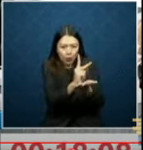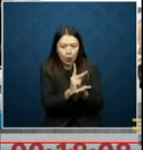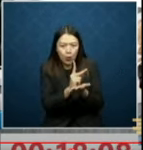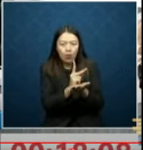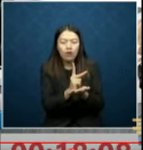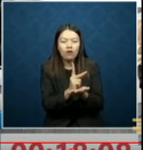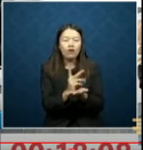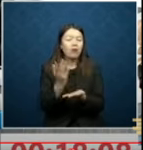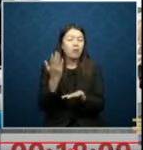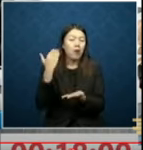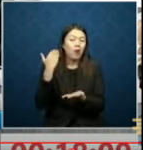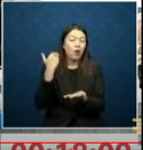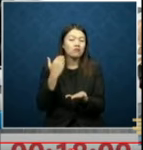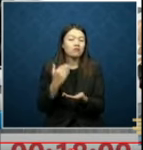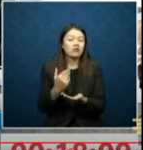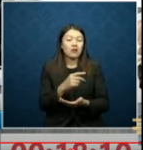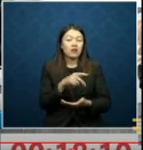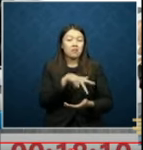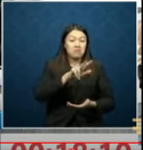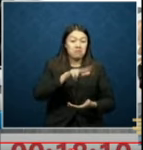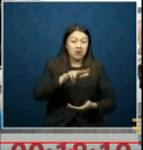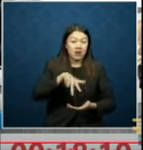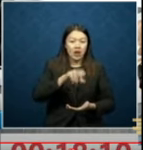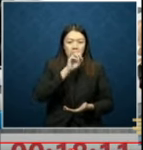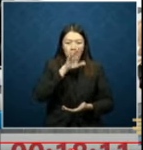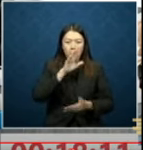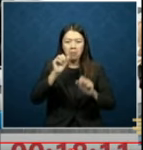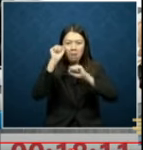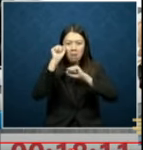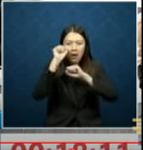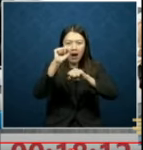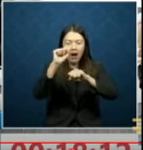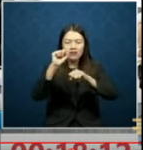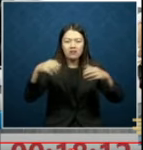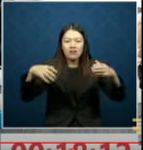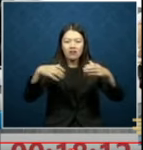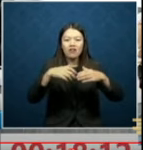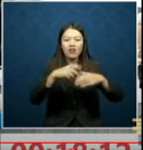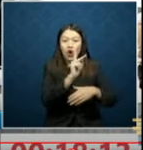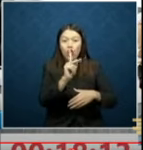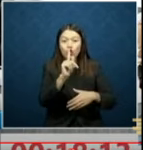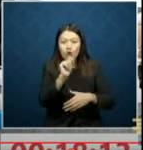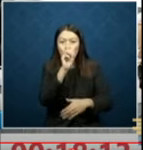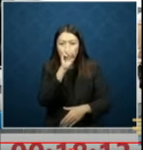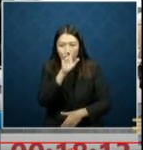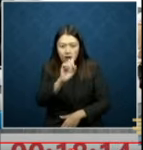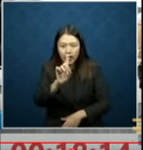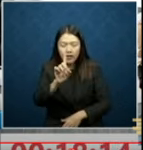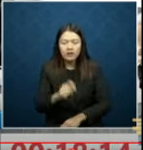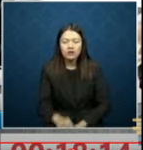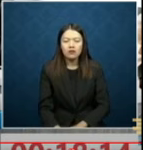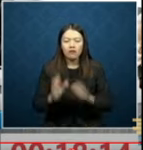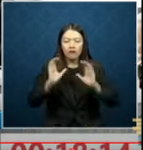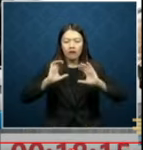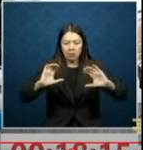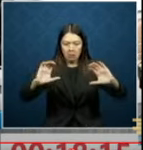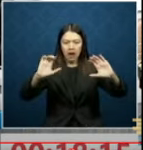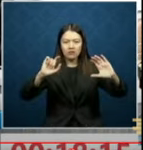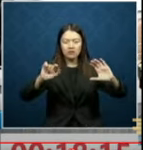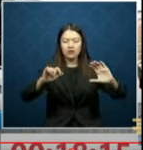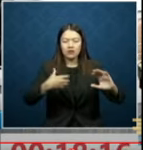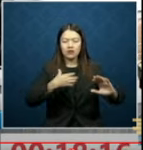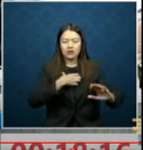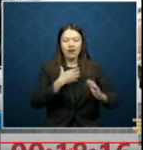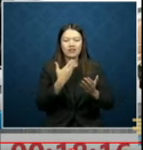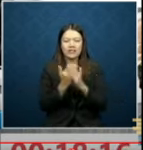ยนไปจากเดิมที่พรรคเพื่อไทยเคยประกาศและแจ้งต่อคณะกรรมการการเลือกตั้งรัฐบาลเนี่ยจะ